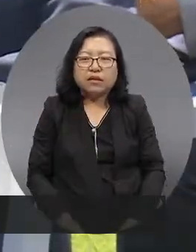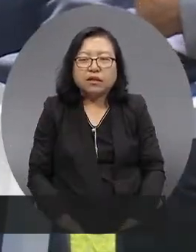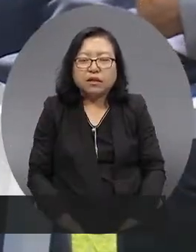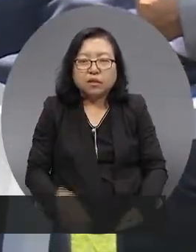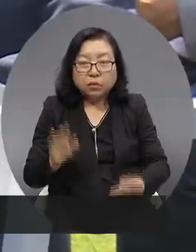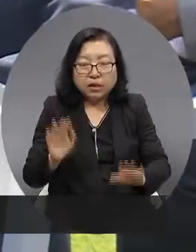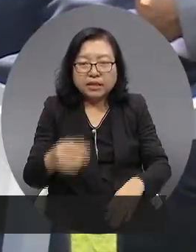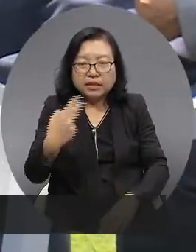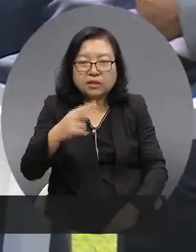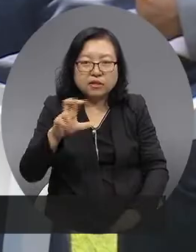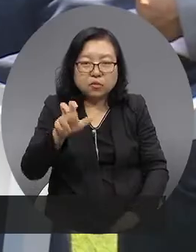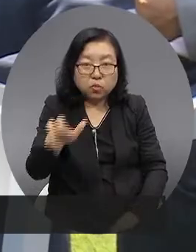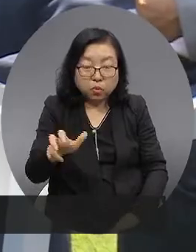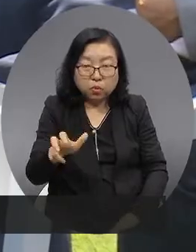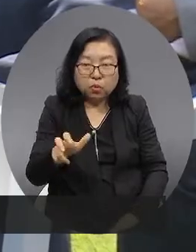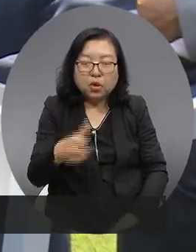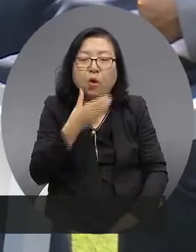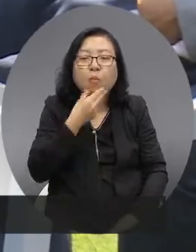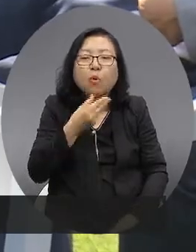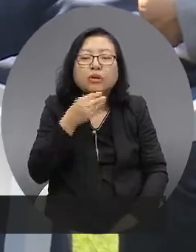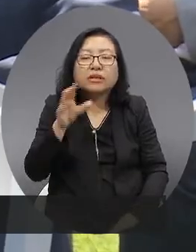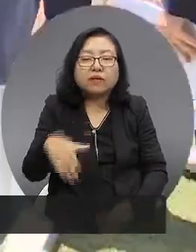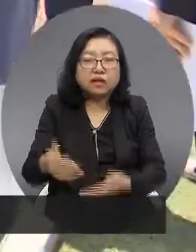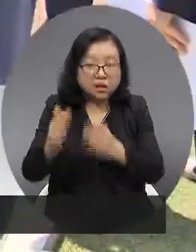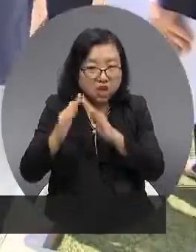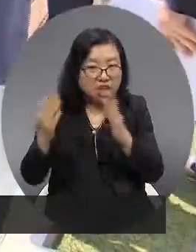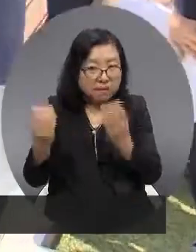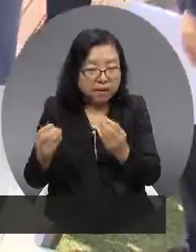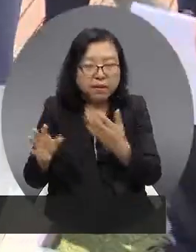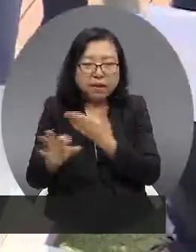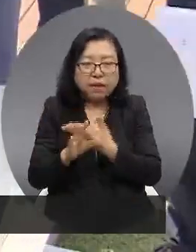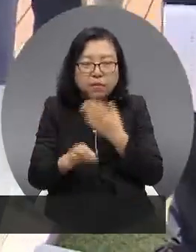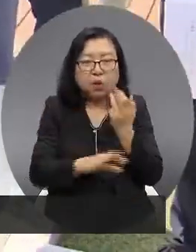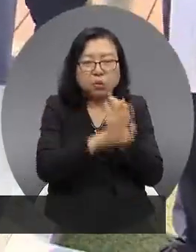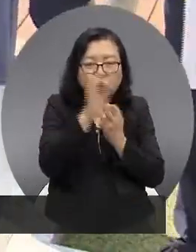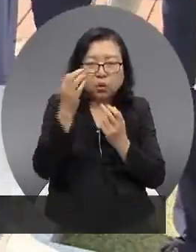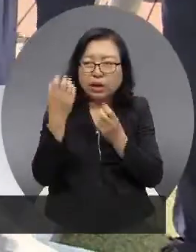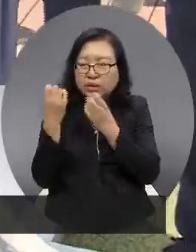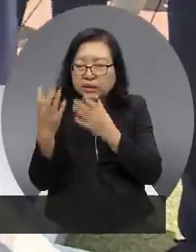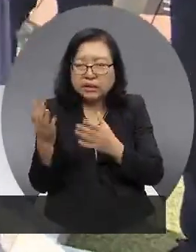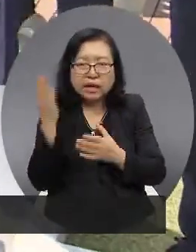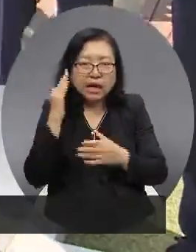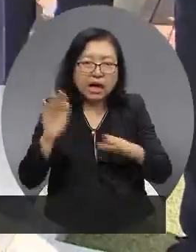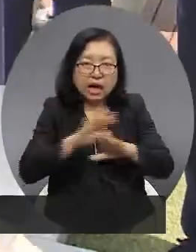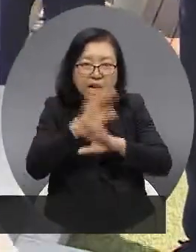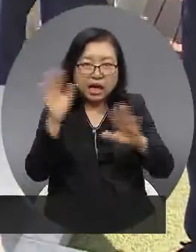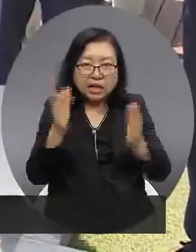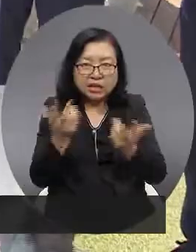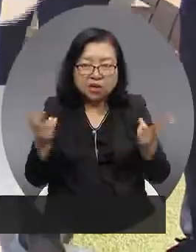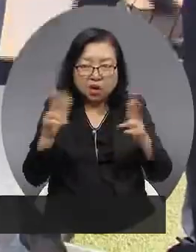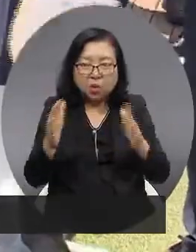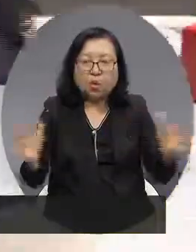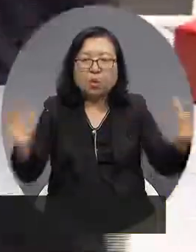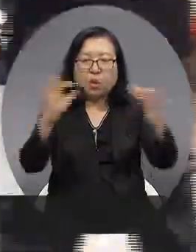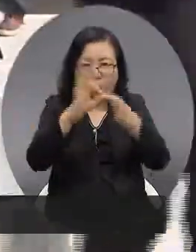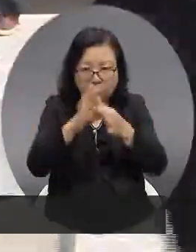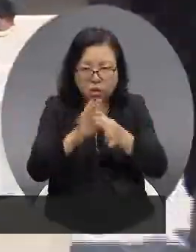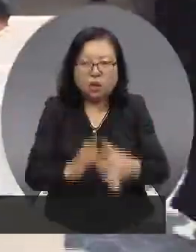오는 2025년 후생복지관이 들어서면 동관과 신관 하늘정원이 하나로 연결된다고